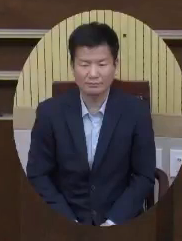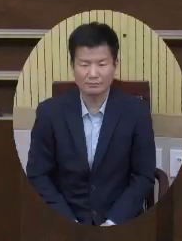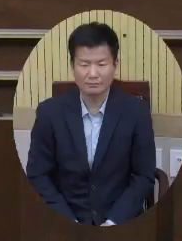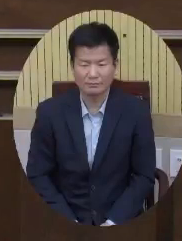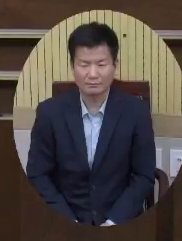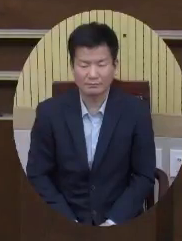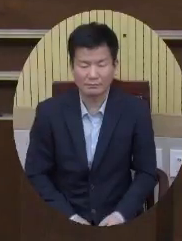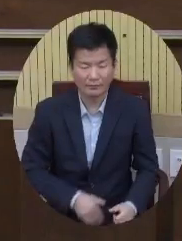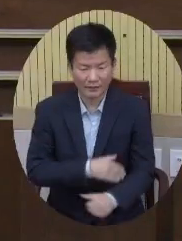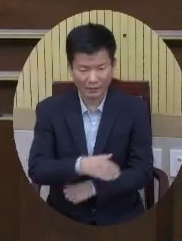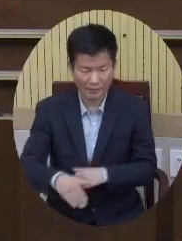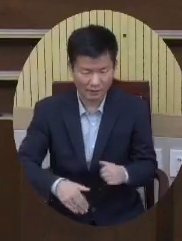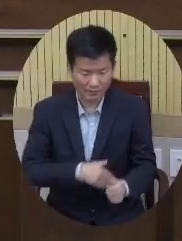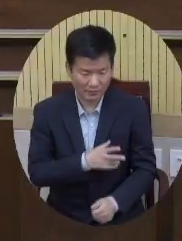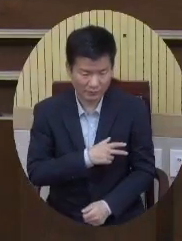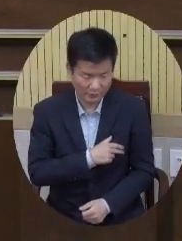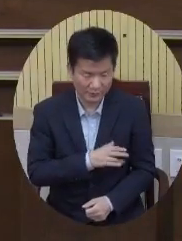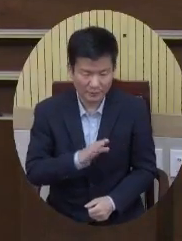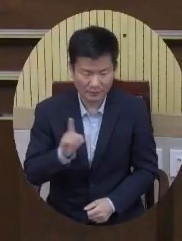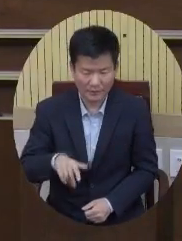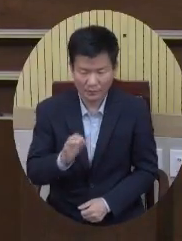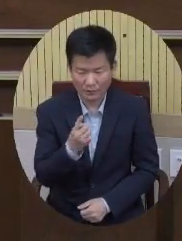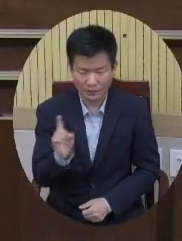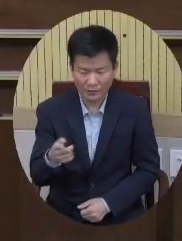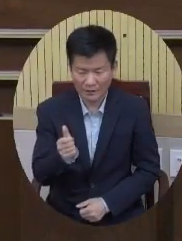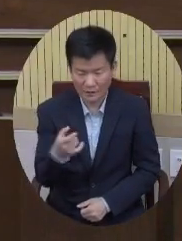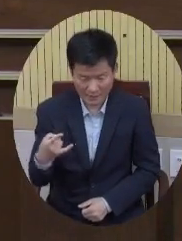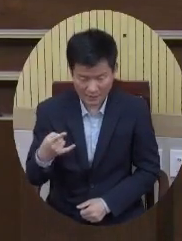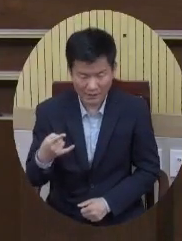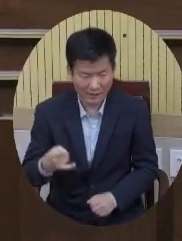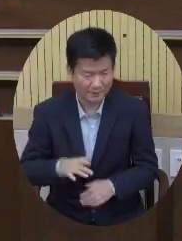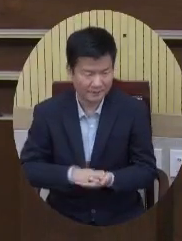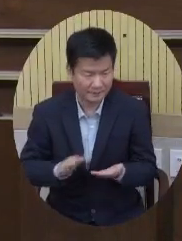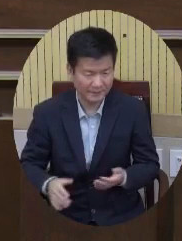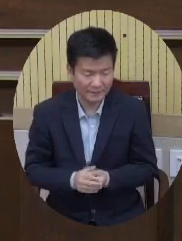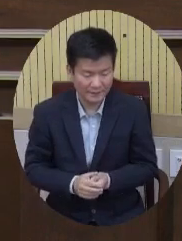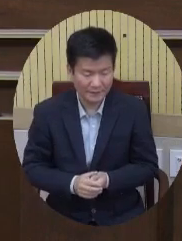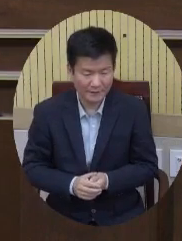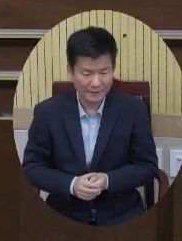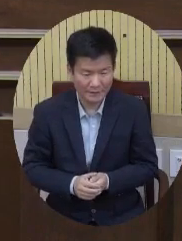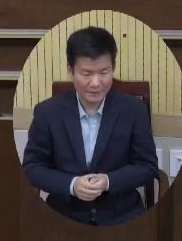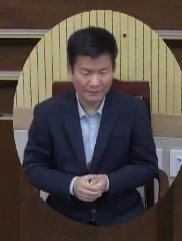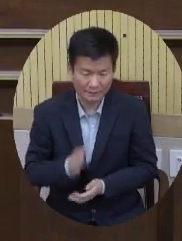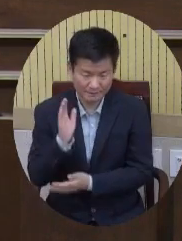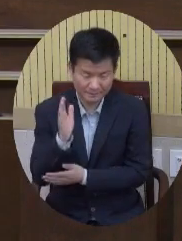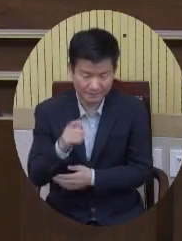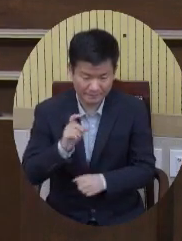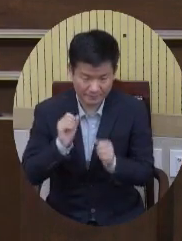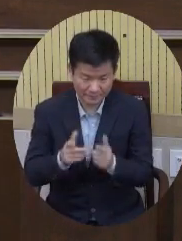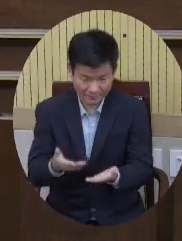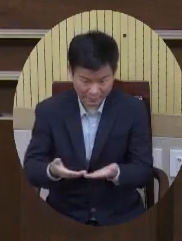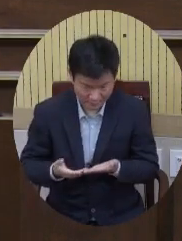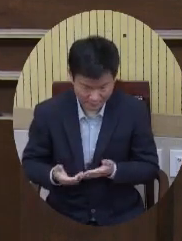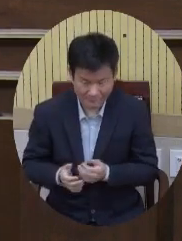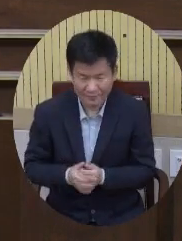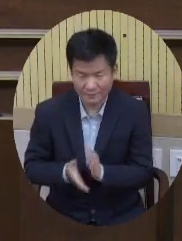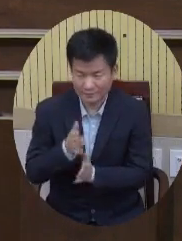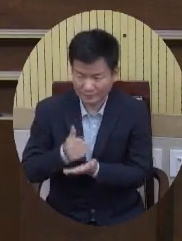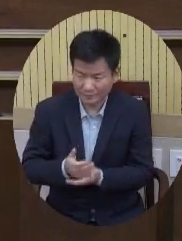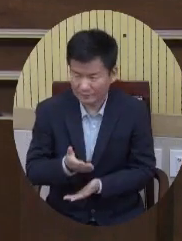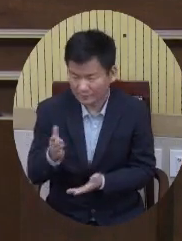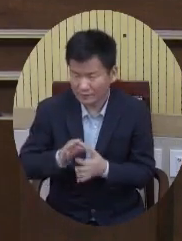예 환경위원회 박완희 의원입니다 바론의 기회를 주신 김병국 의장님과 동료 위원 여러분 이범석